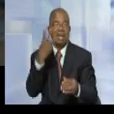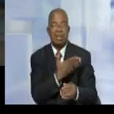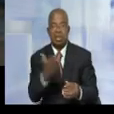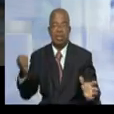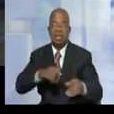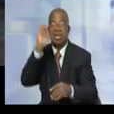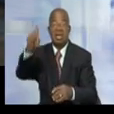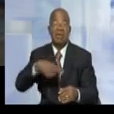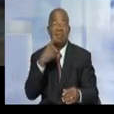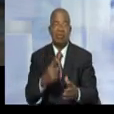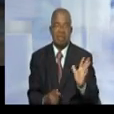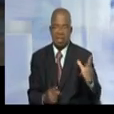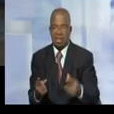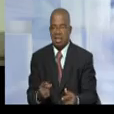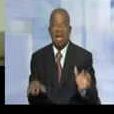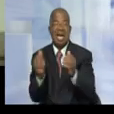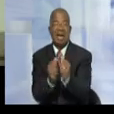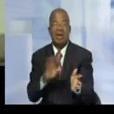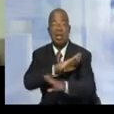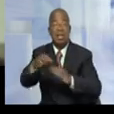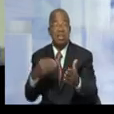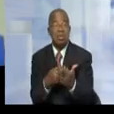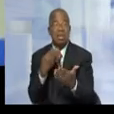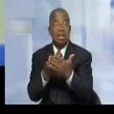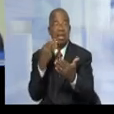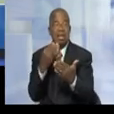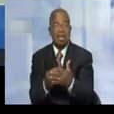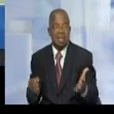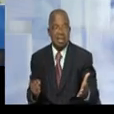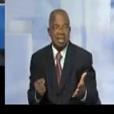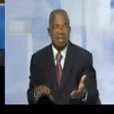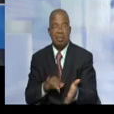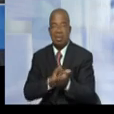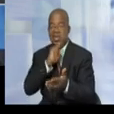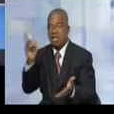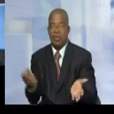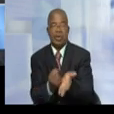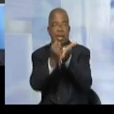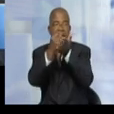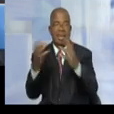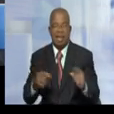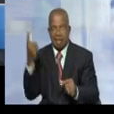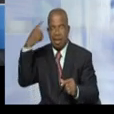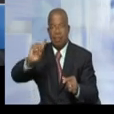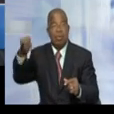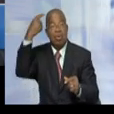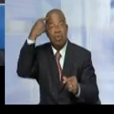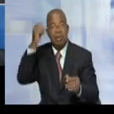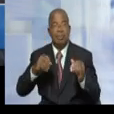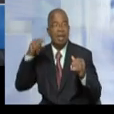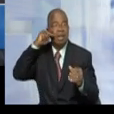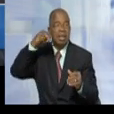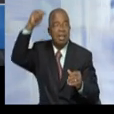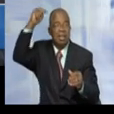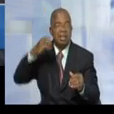fonds en bonification de taux d'intérêt est une subvention, un don au profit de l'État du Niger, s'élève à